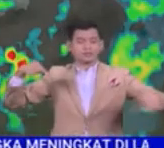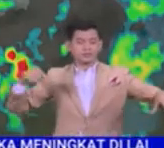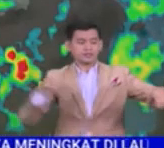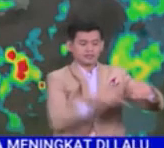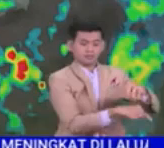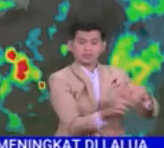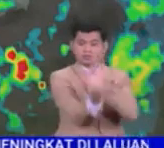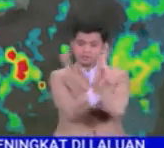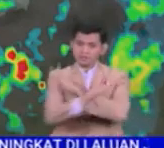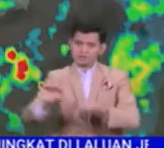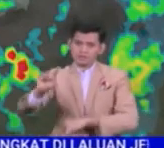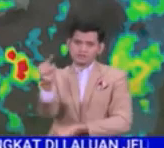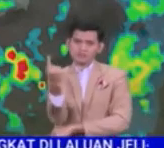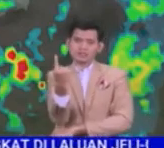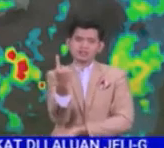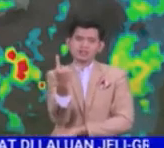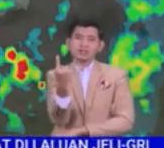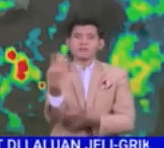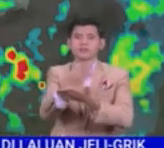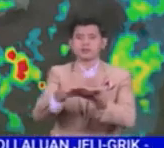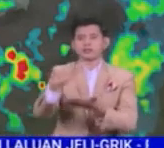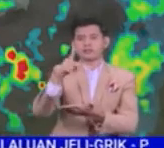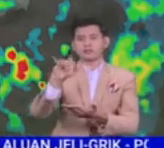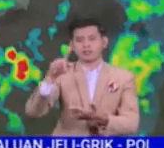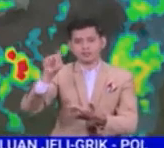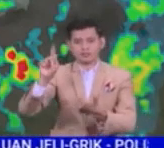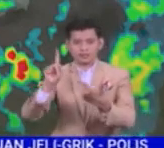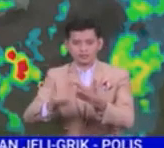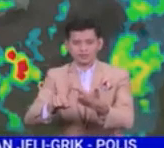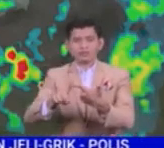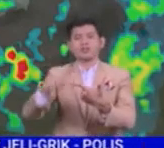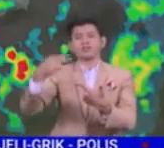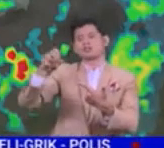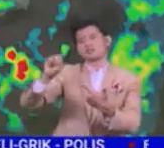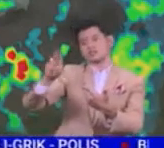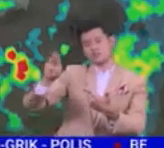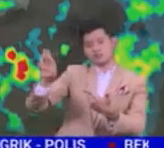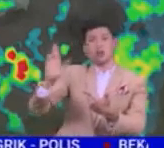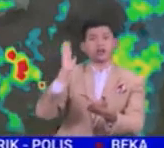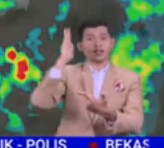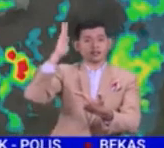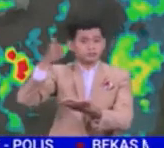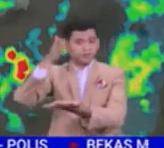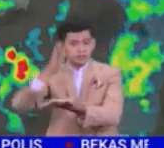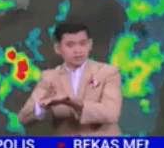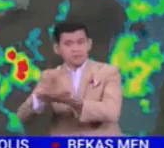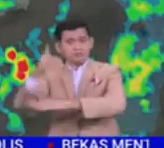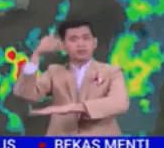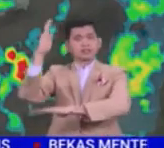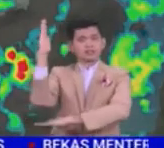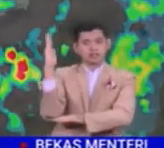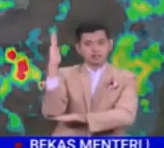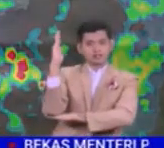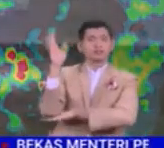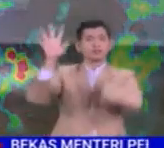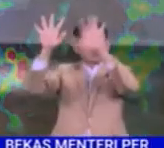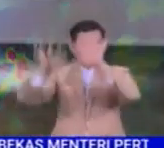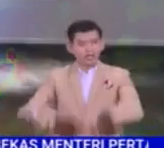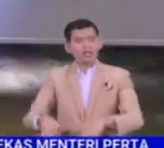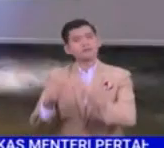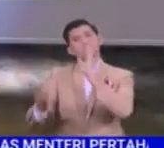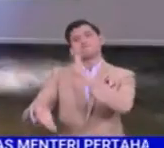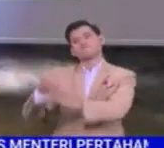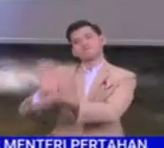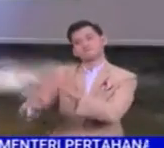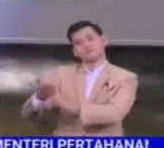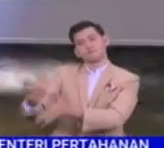negeri Sarawak melibatkan bahagian Kapit dan juga Sibu yang dijangka akan reda menjelang waktu tengah hari. Sekian dahulu info